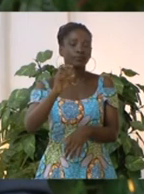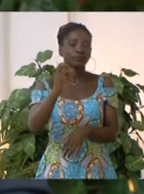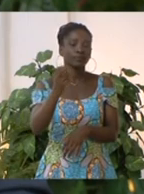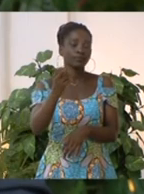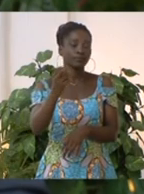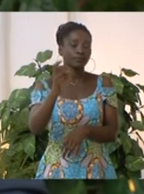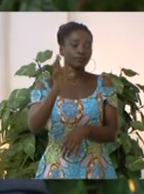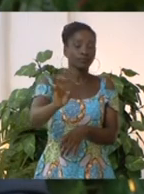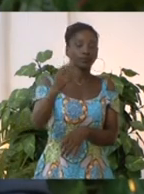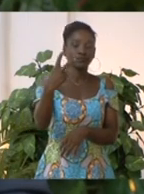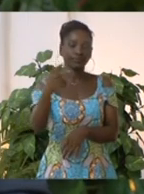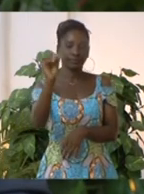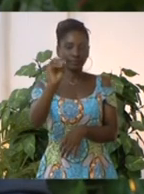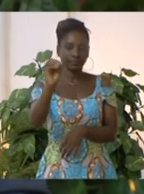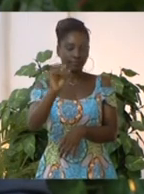Bulletin nul,